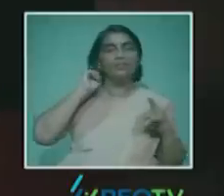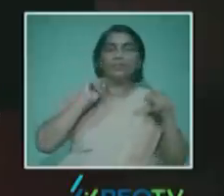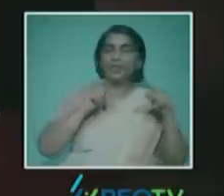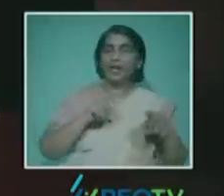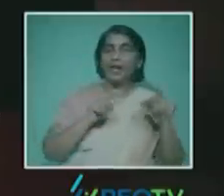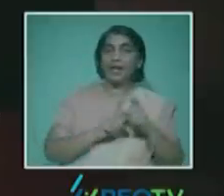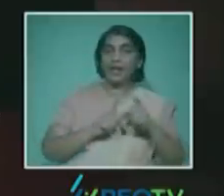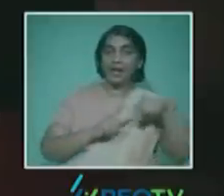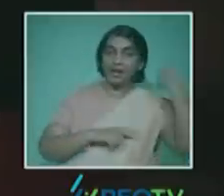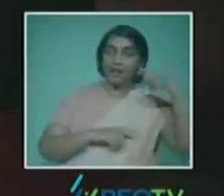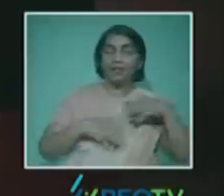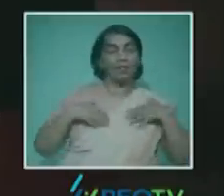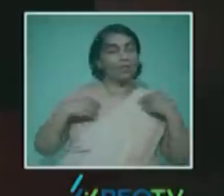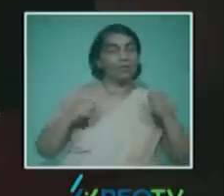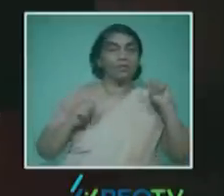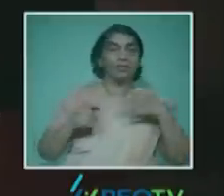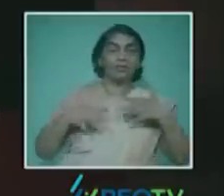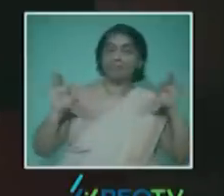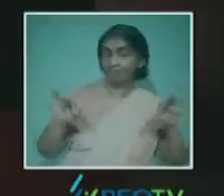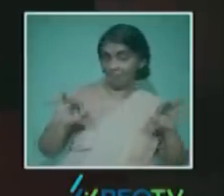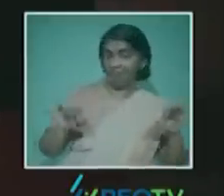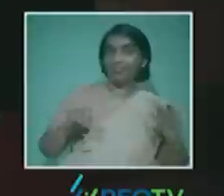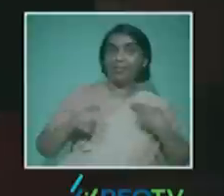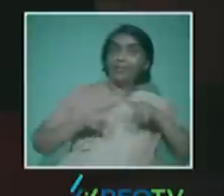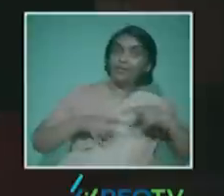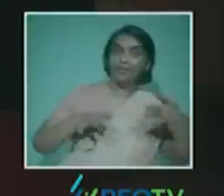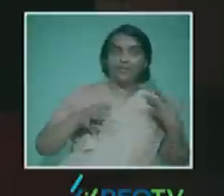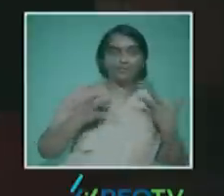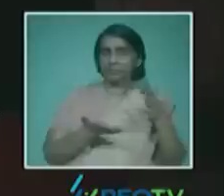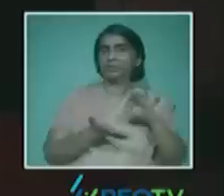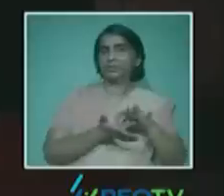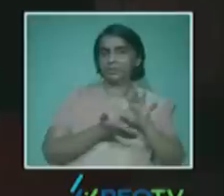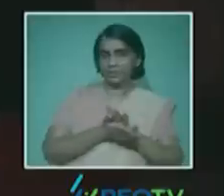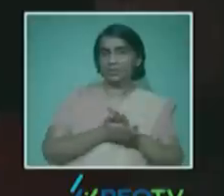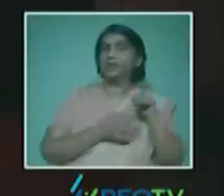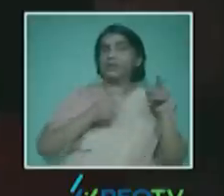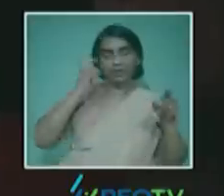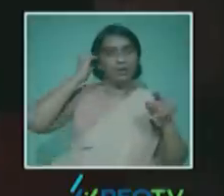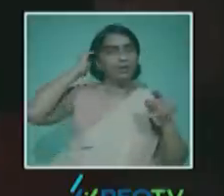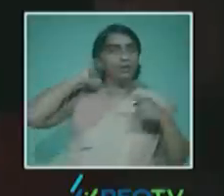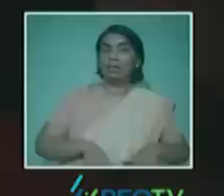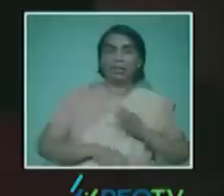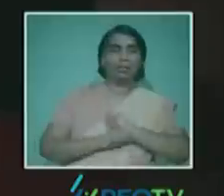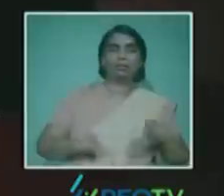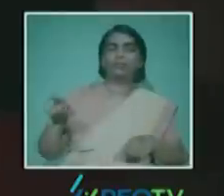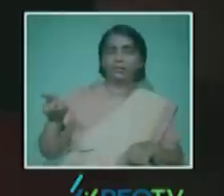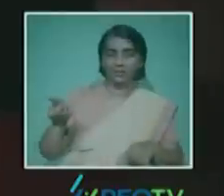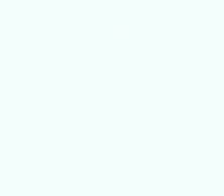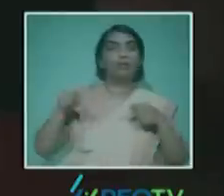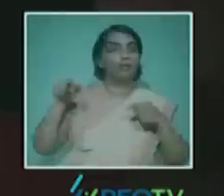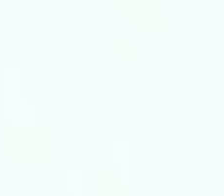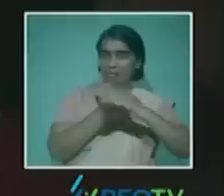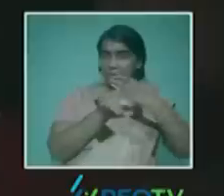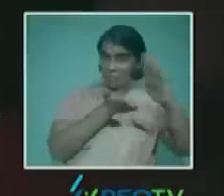ඩයන නෝනා මේක සැපයක් කියලා හිතාගෙන දිය කෙලිනවද නැත්නම් වෙන මොනවා හරි කෙලිනවද නම් මම දන්නේ නැහැ එතුමිය මේ රටේ පුරවැසියෙක් නෙමෙයි ඒ මතුවට එතුමිය